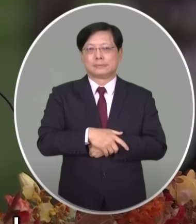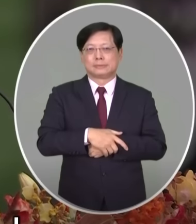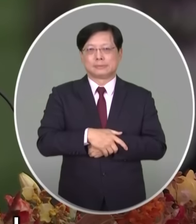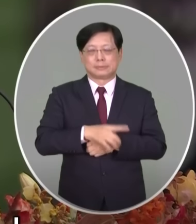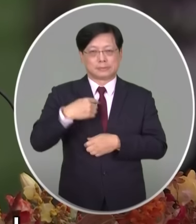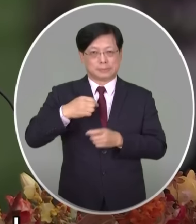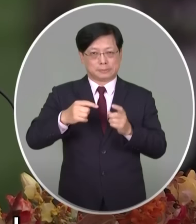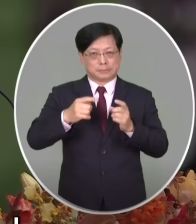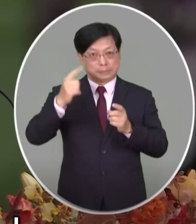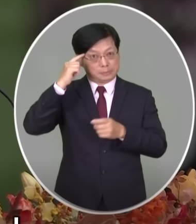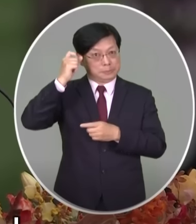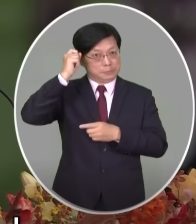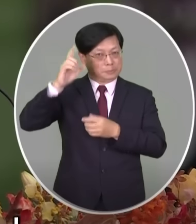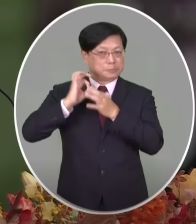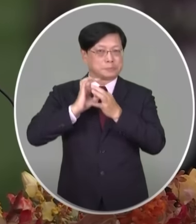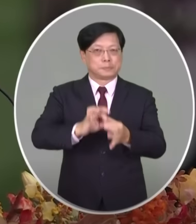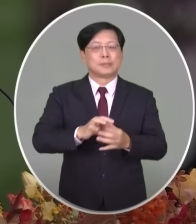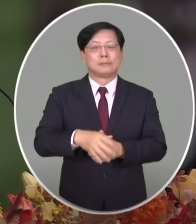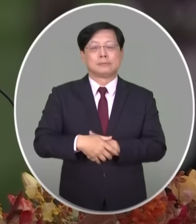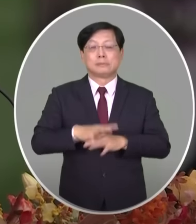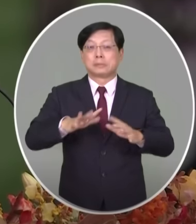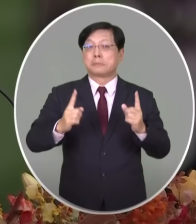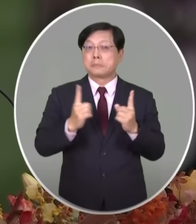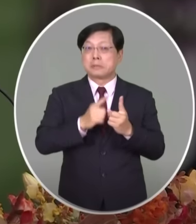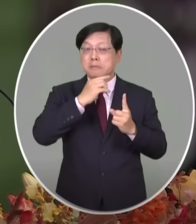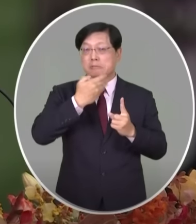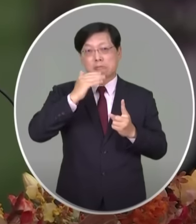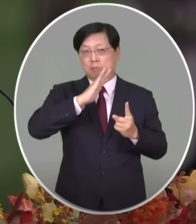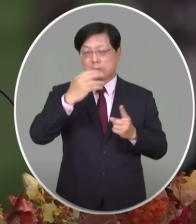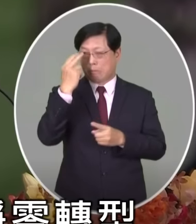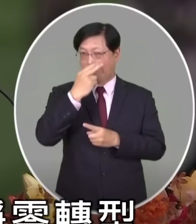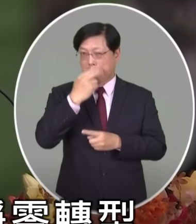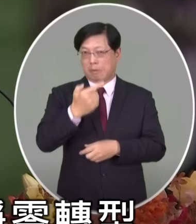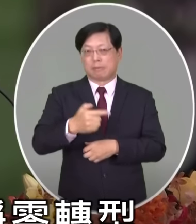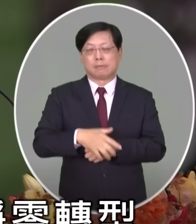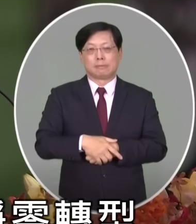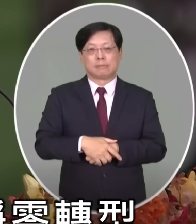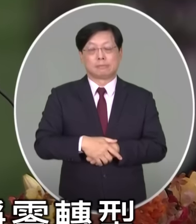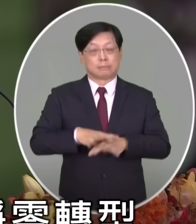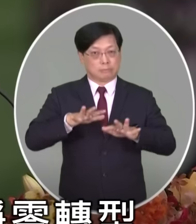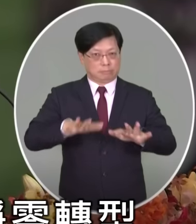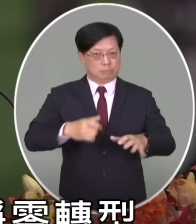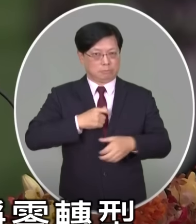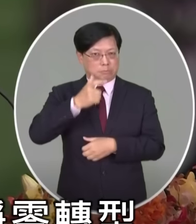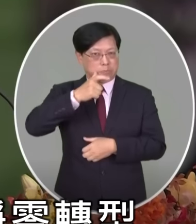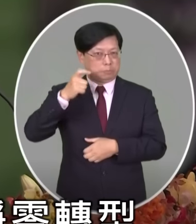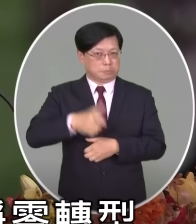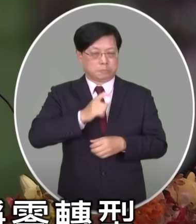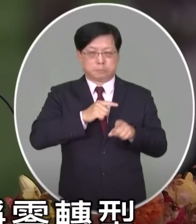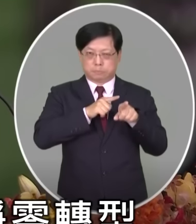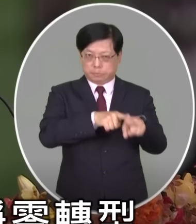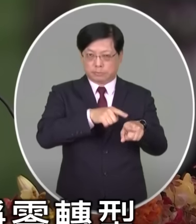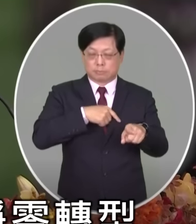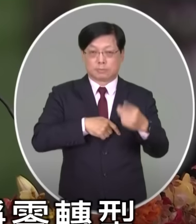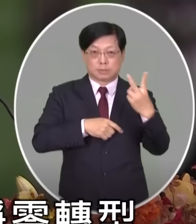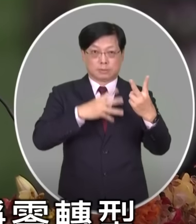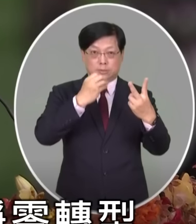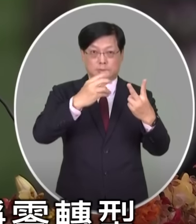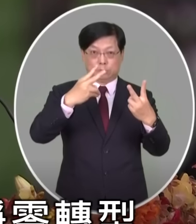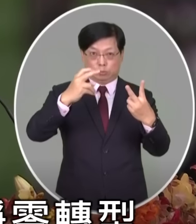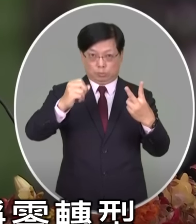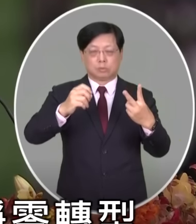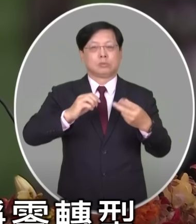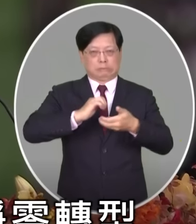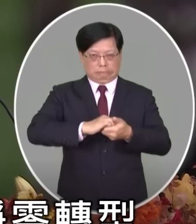慧永续。面对气候危机，我们必须坚定地落实2050净零